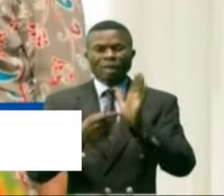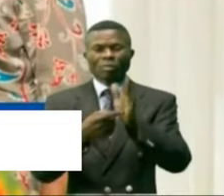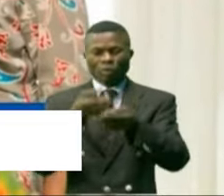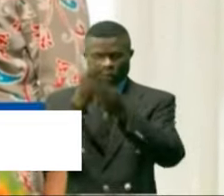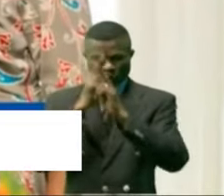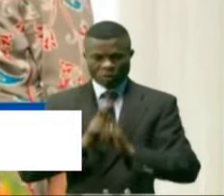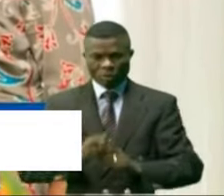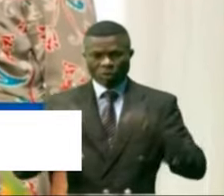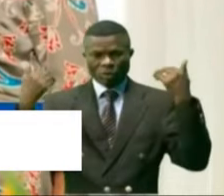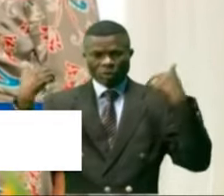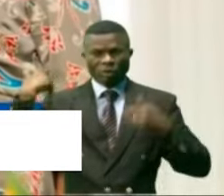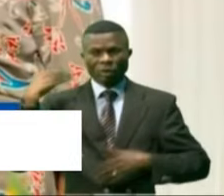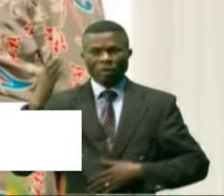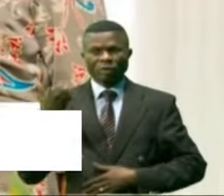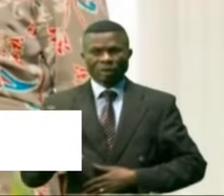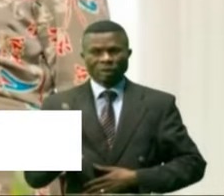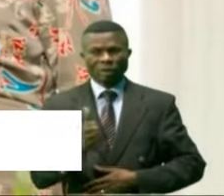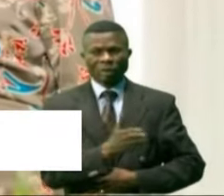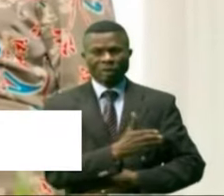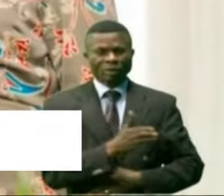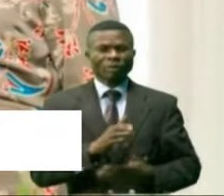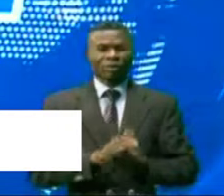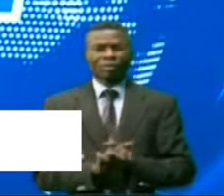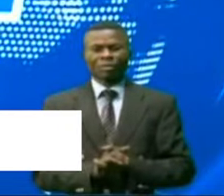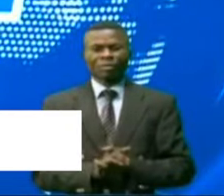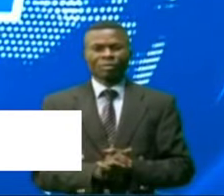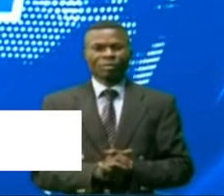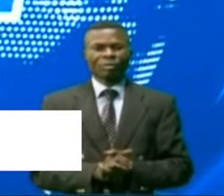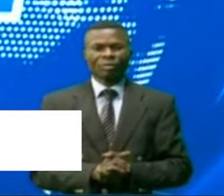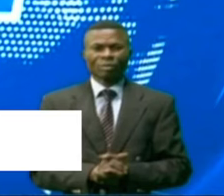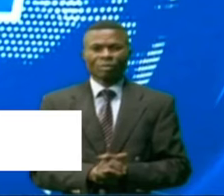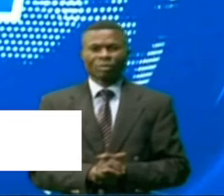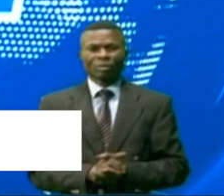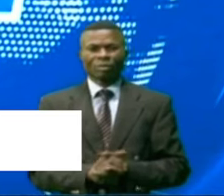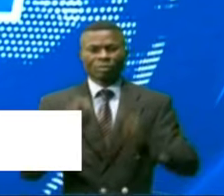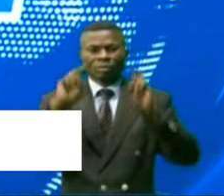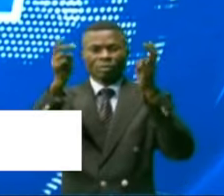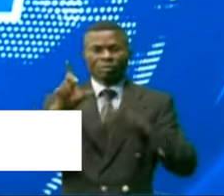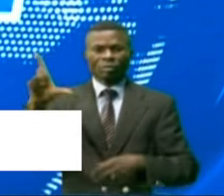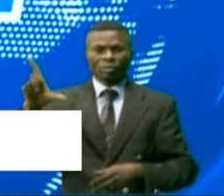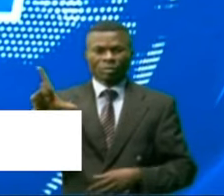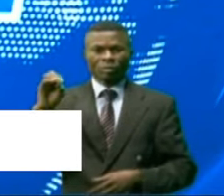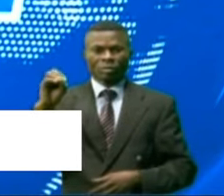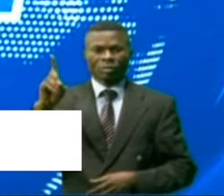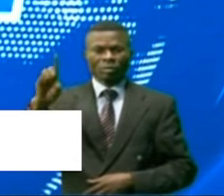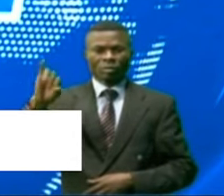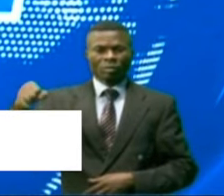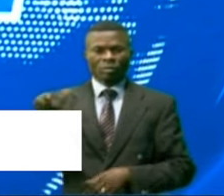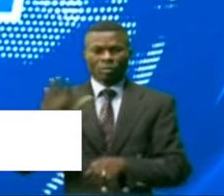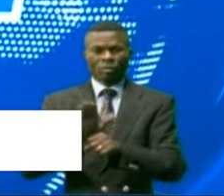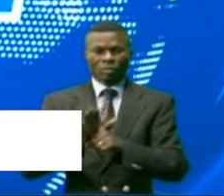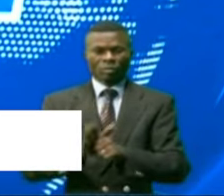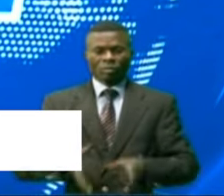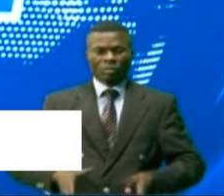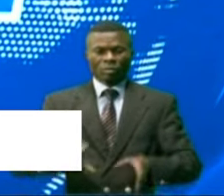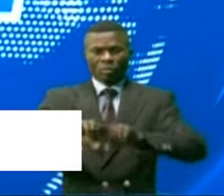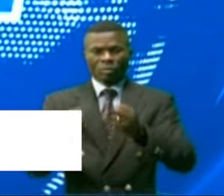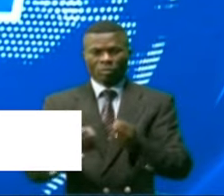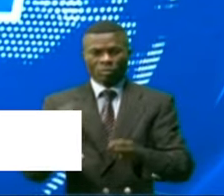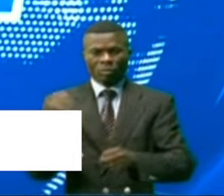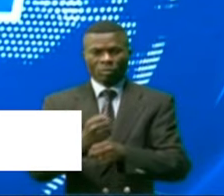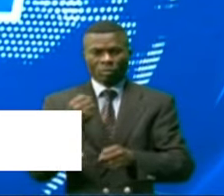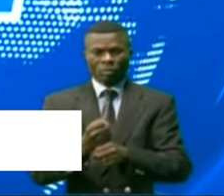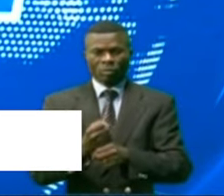civilités au chef du gouvernement de la République démocratique du Congo. La ville de Lodja menacée par des têtes d'érosion, connue des travaux d'Hercule